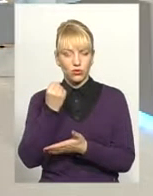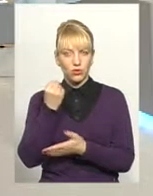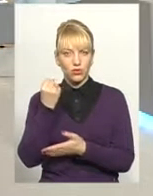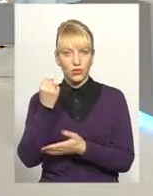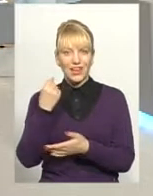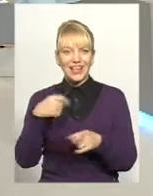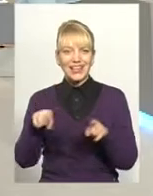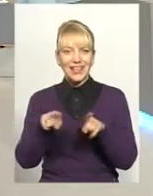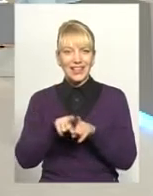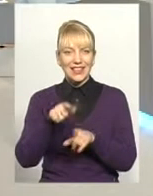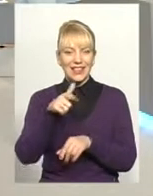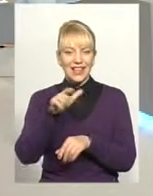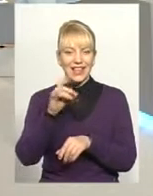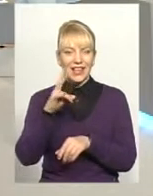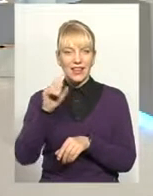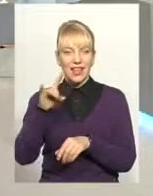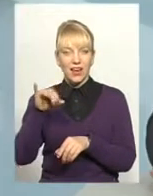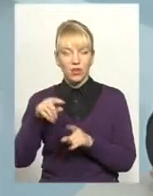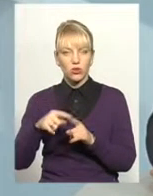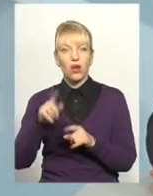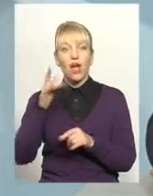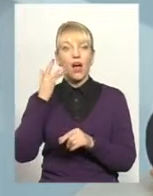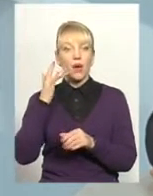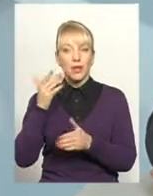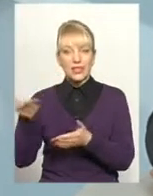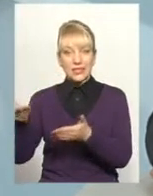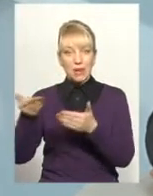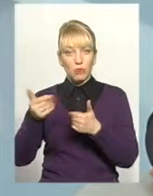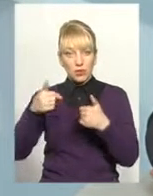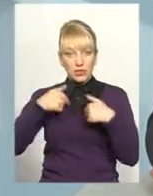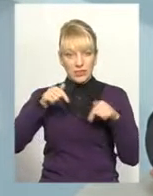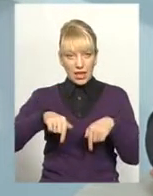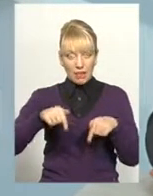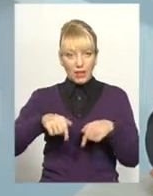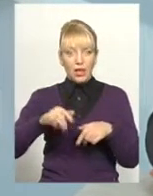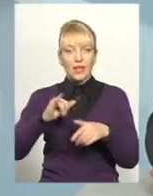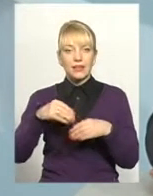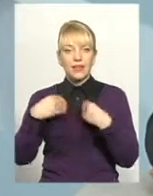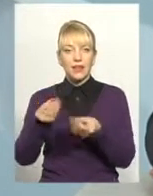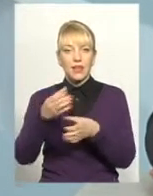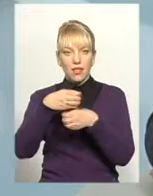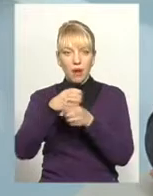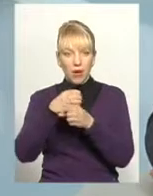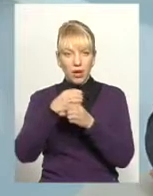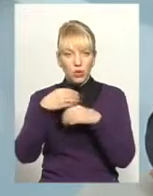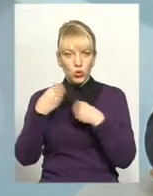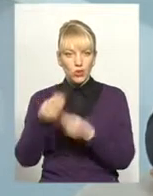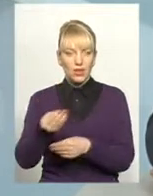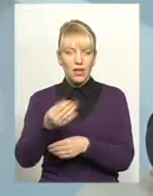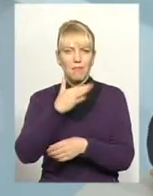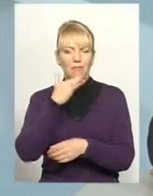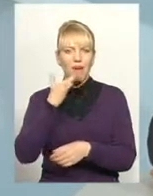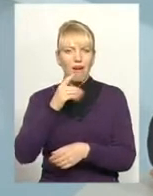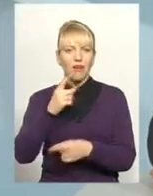такий генератор. Його американці запросили до себе, дали йому лабораторію. Значить, багато солідних фірм, в тому